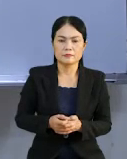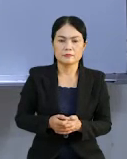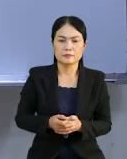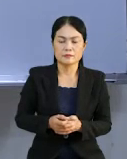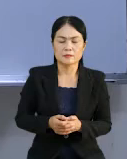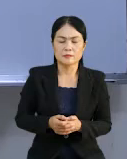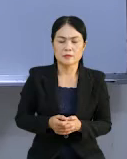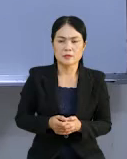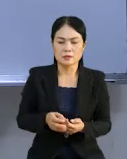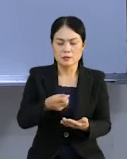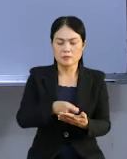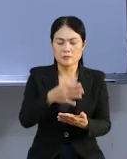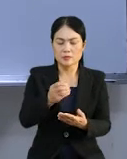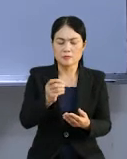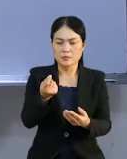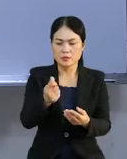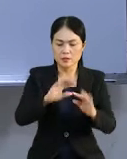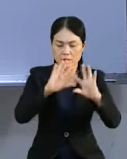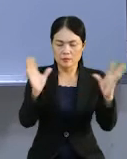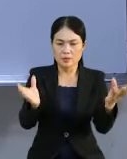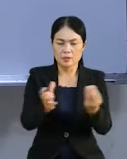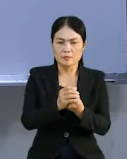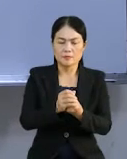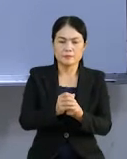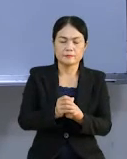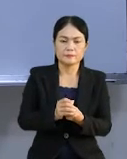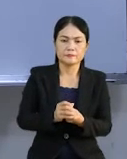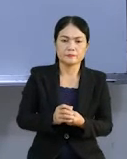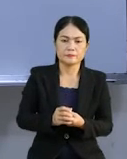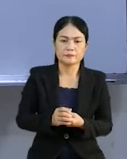đầm lấy prạ xạ rốc miên đầm lấy